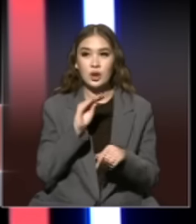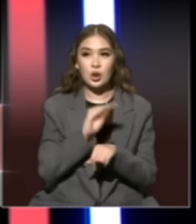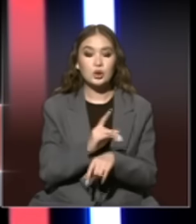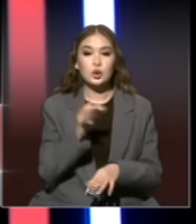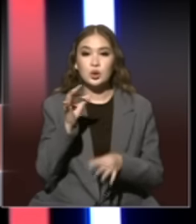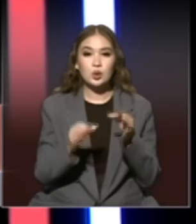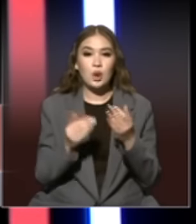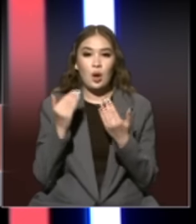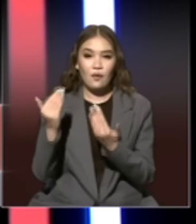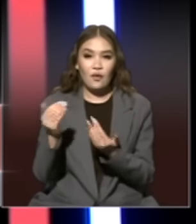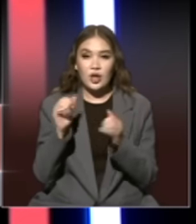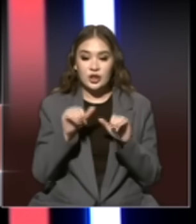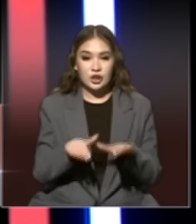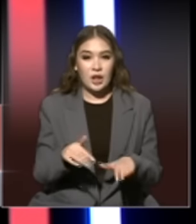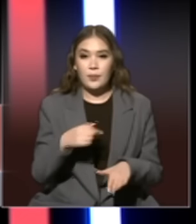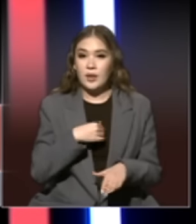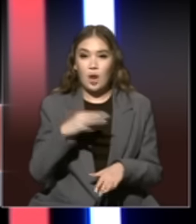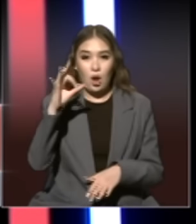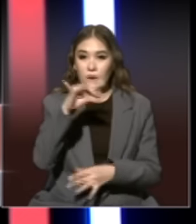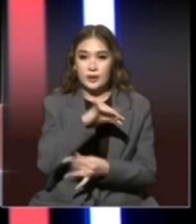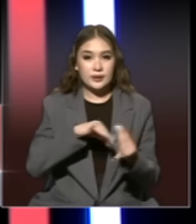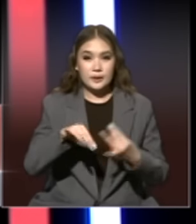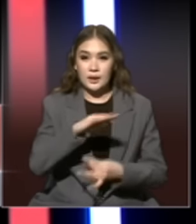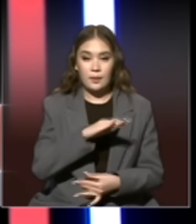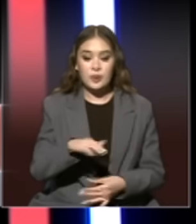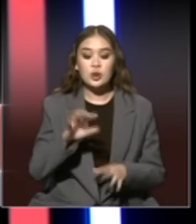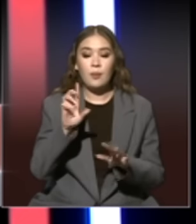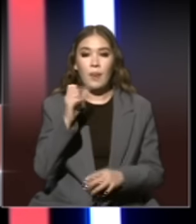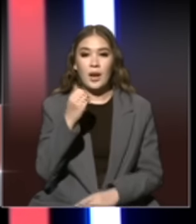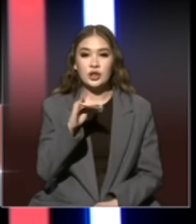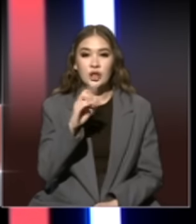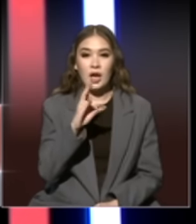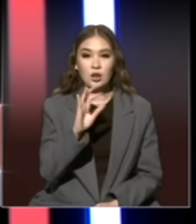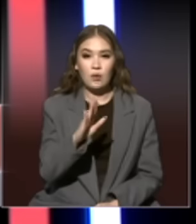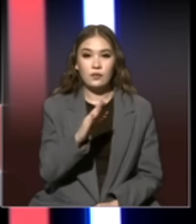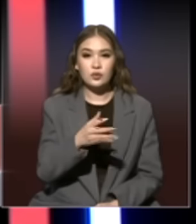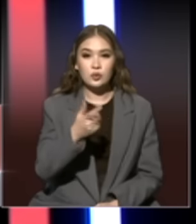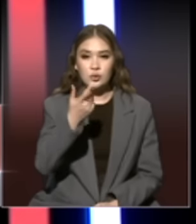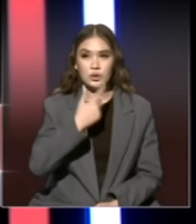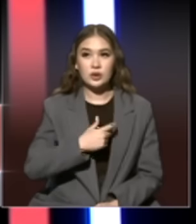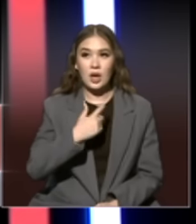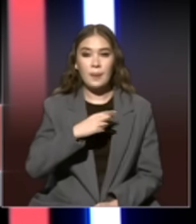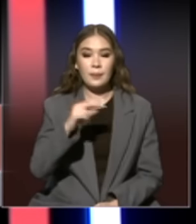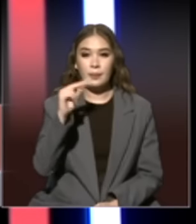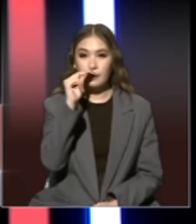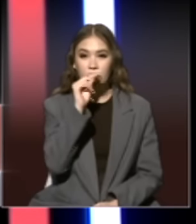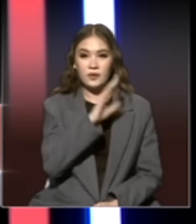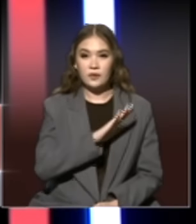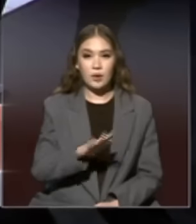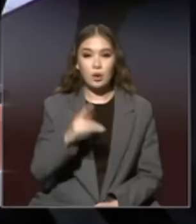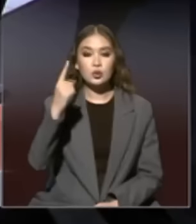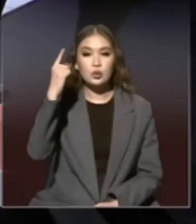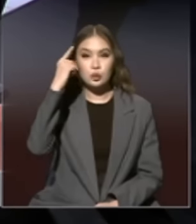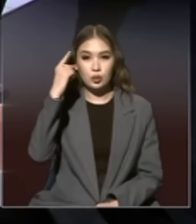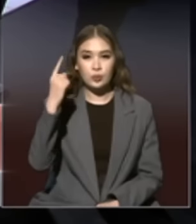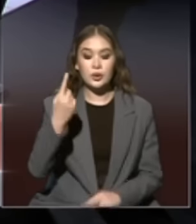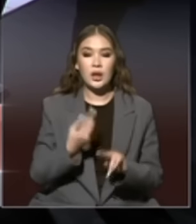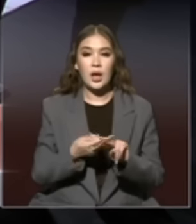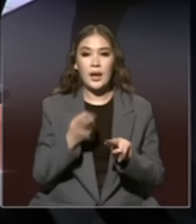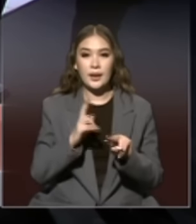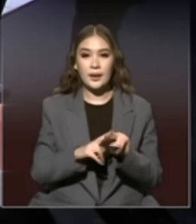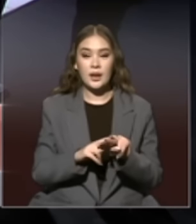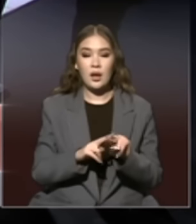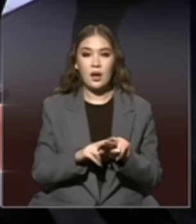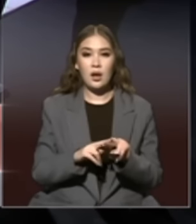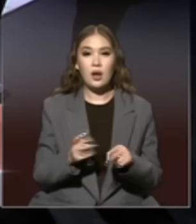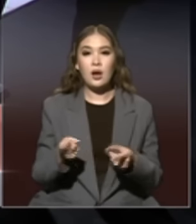судьяның шешімін талқылаудан аулақпыз. Бірақ Байжанов әлбетте өзін кінәсізбін деп санауы мүмкін. Дегенмен де осындай